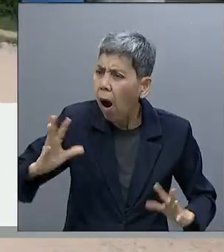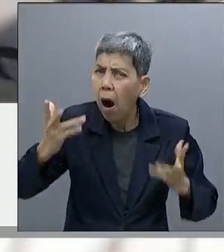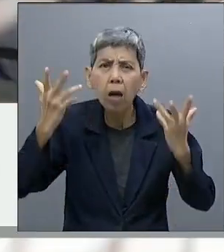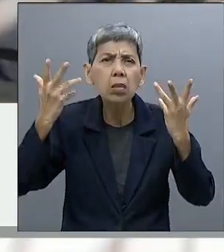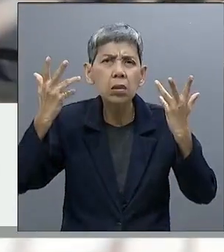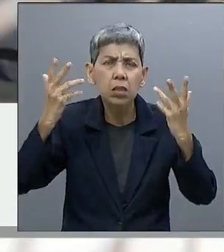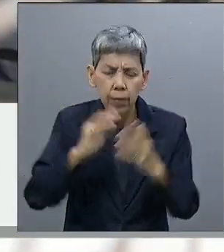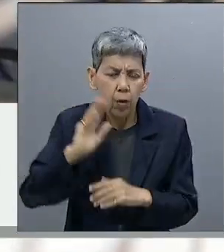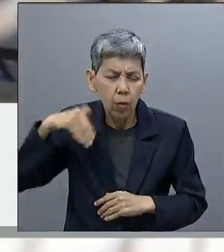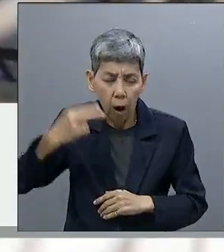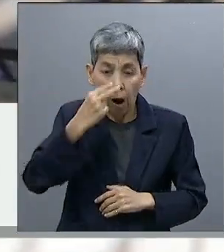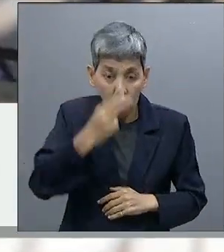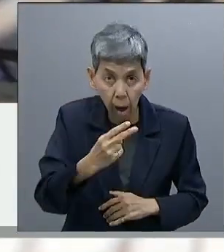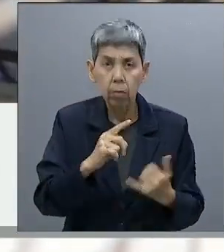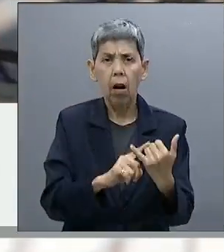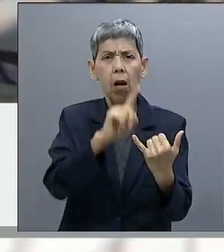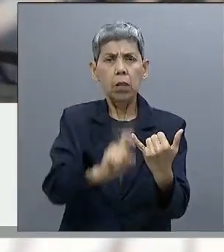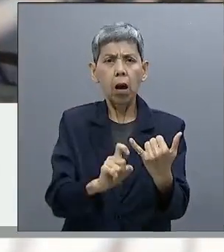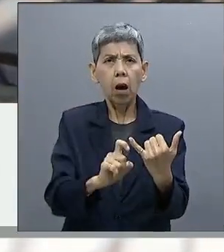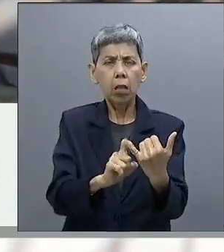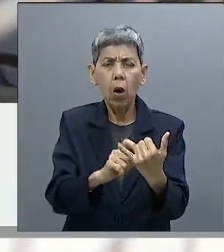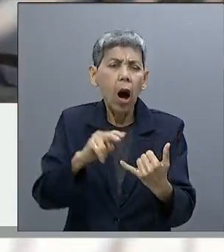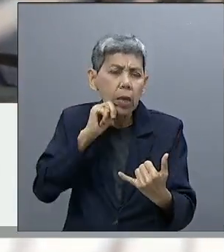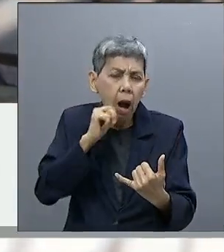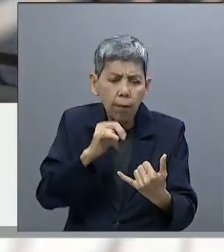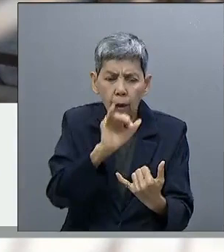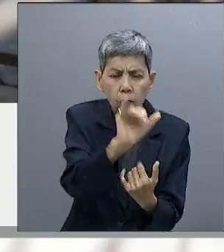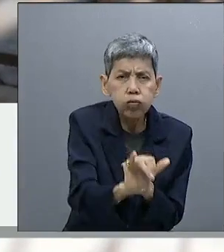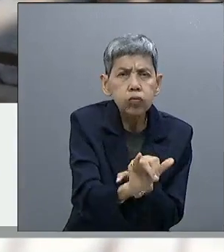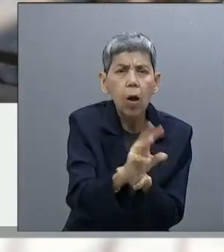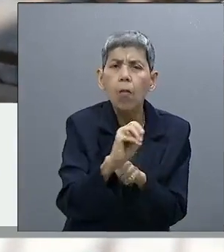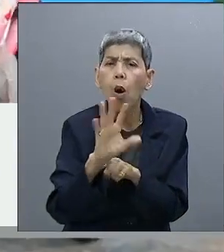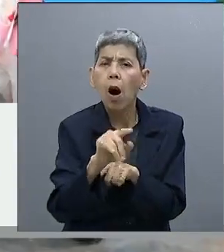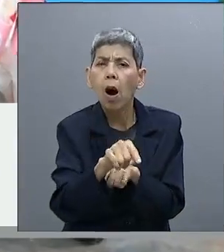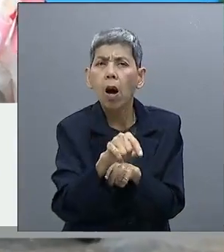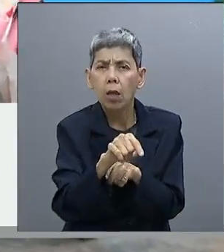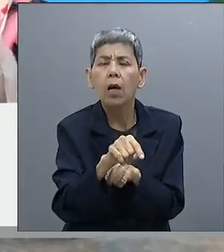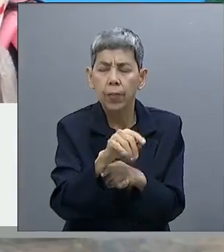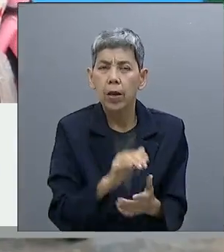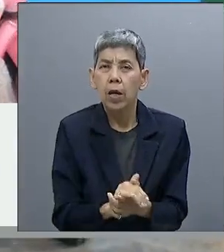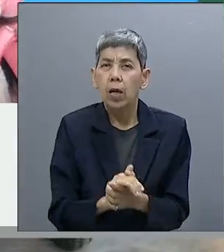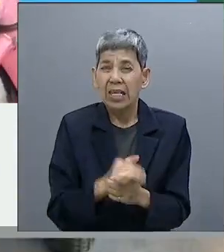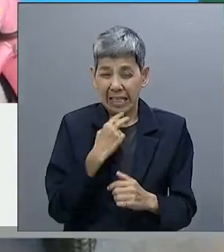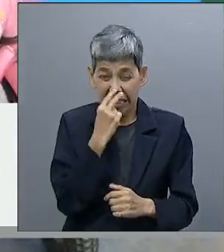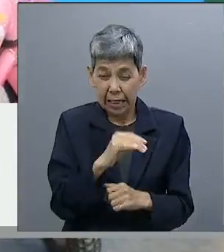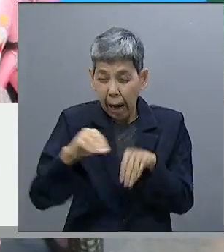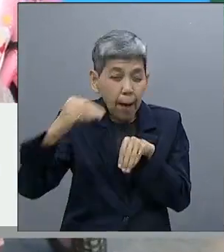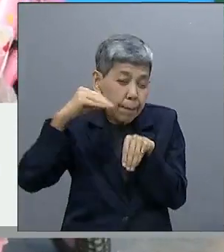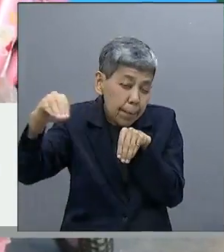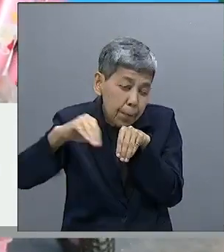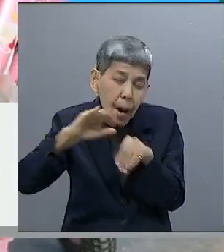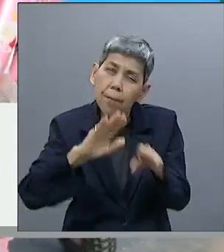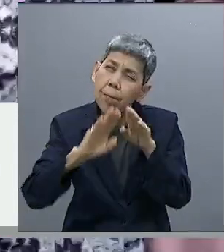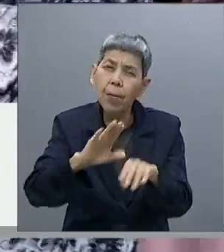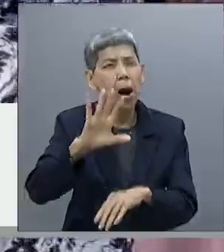ต่อมาพบว่าเสียชีวิตอยู่ในแอ่งน้ำในพื้นที่หมู่ที่ 5ตำบลกะลุวรเหนือซึ่งห่างจากบ้านพักไป